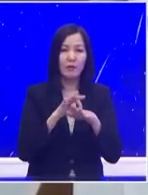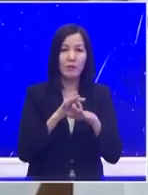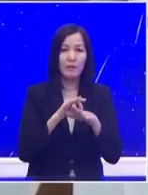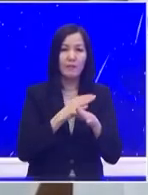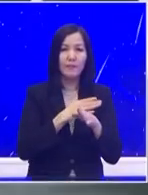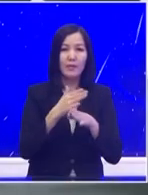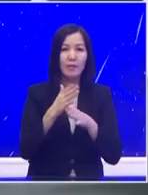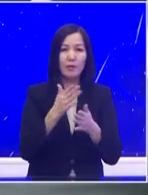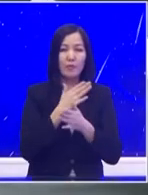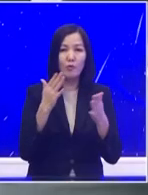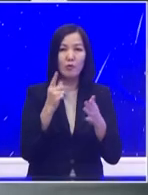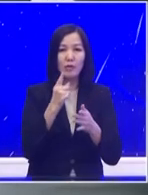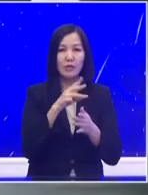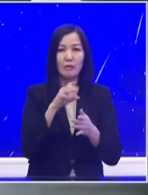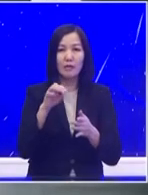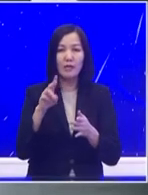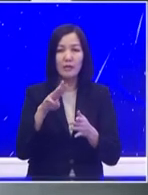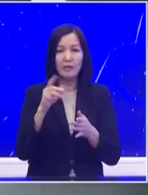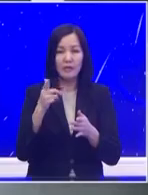направили больше 1 миллиарда тенге.